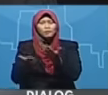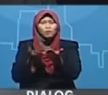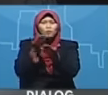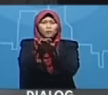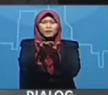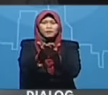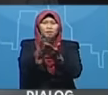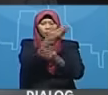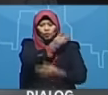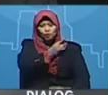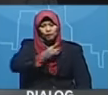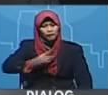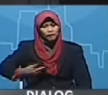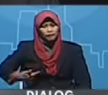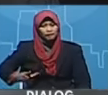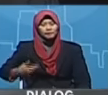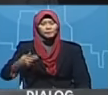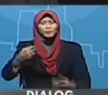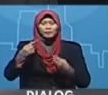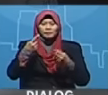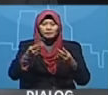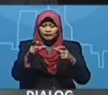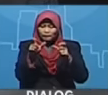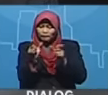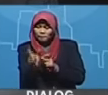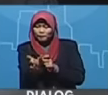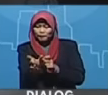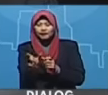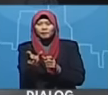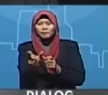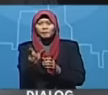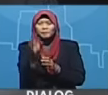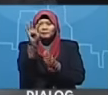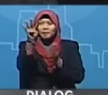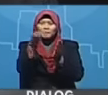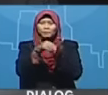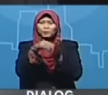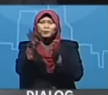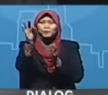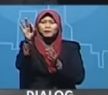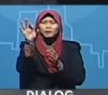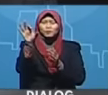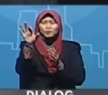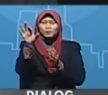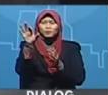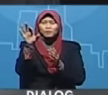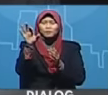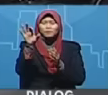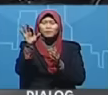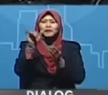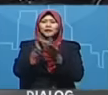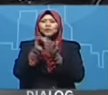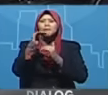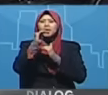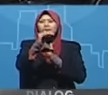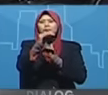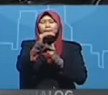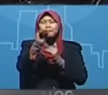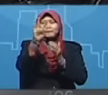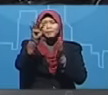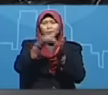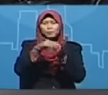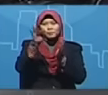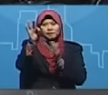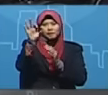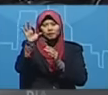ni, kita telah meletakkan harga lantai untuk umrah adalah RM4,900. Yang ni minimum. Sebab itu